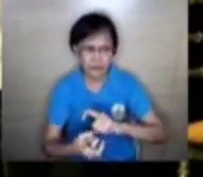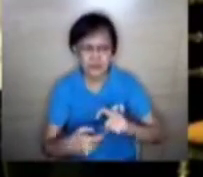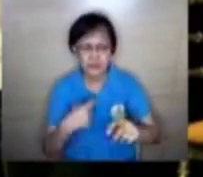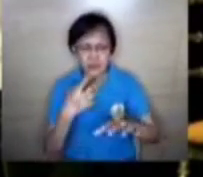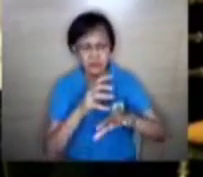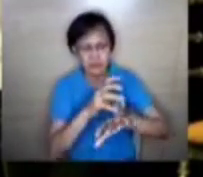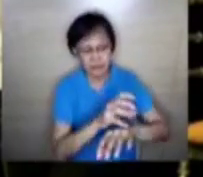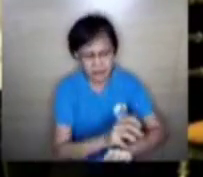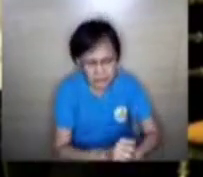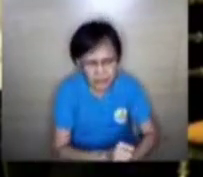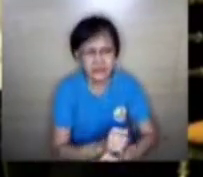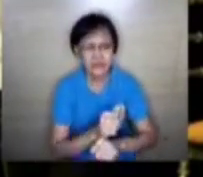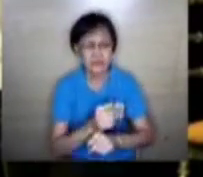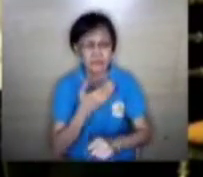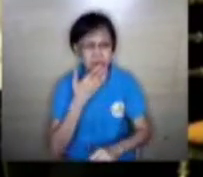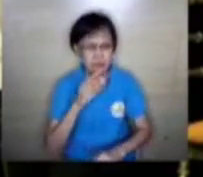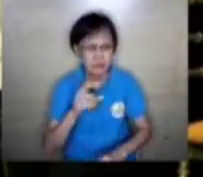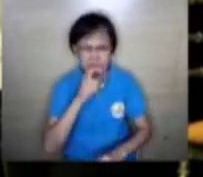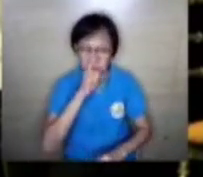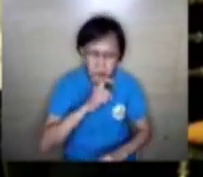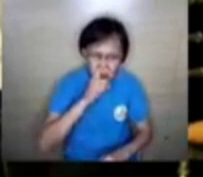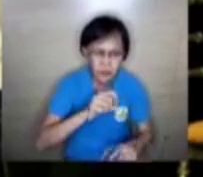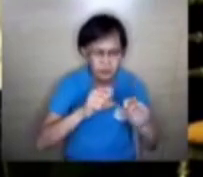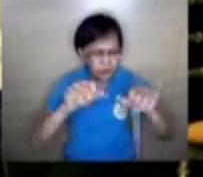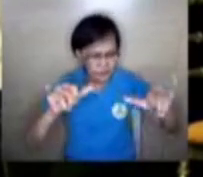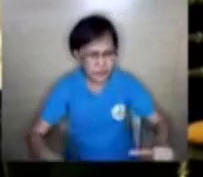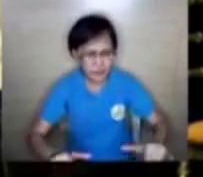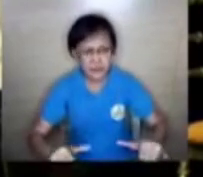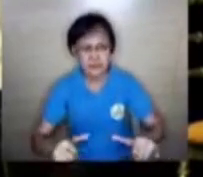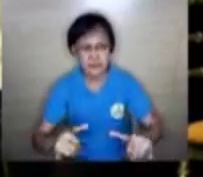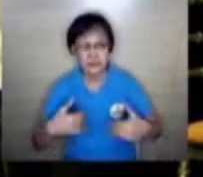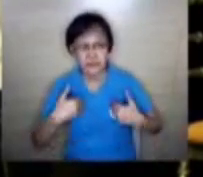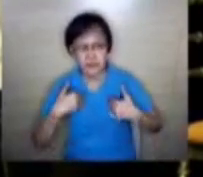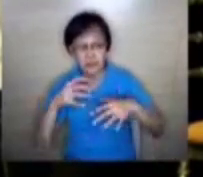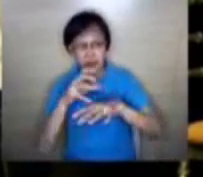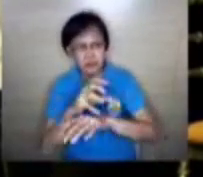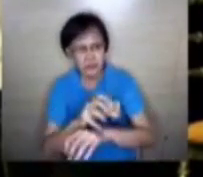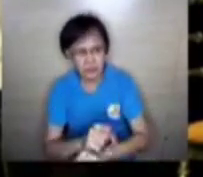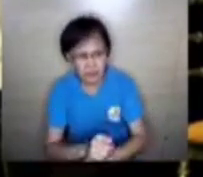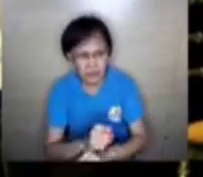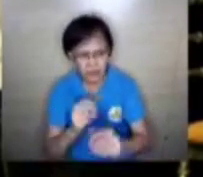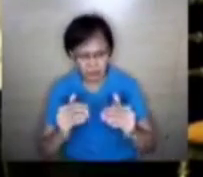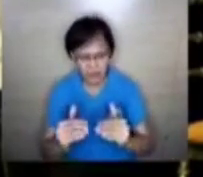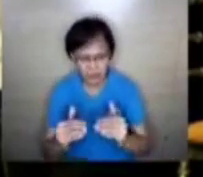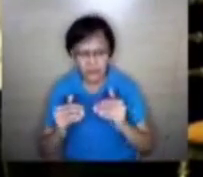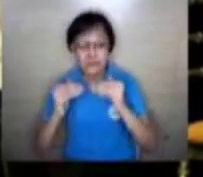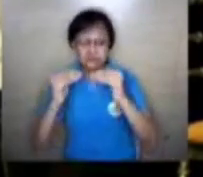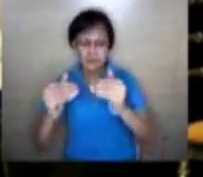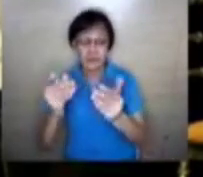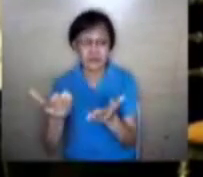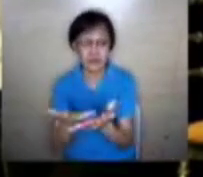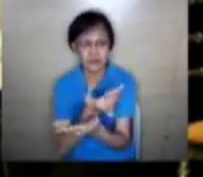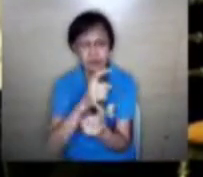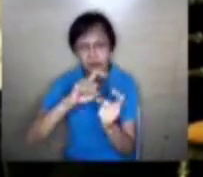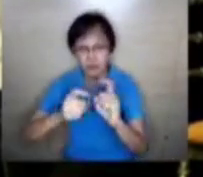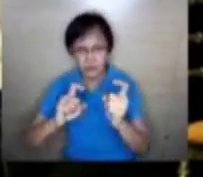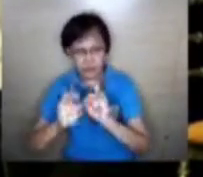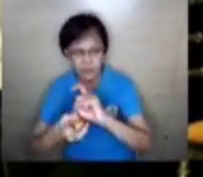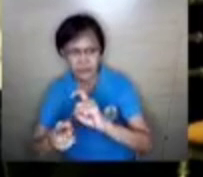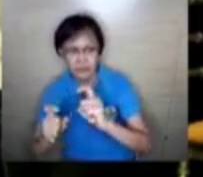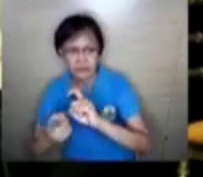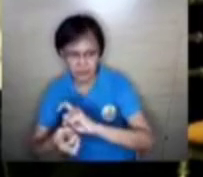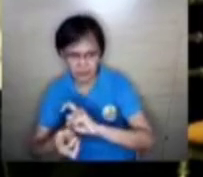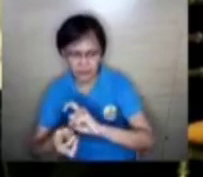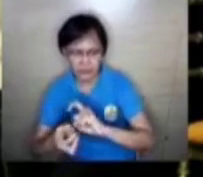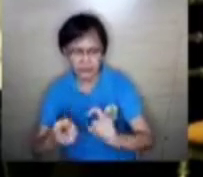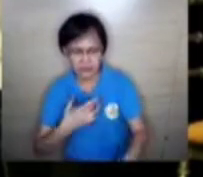sistema. Ang realidad na may mga taong akala mo kasangga mo sa pagsulong na mabuting pagbabago, yun pala pansariling